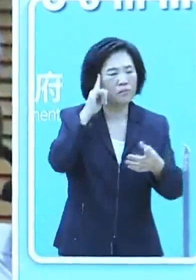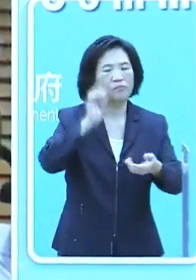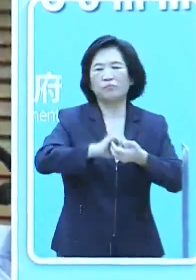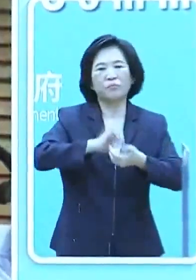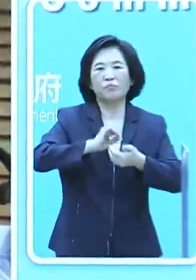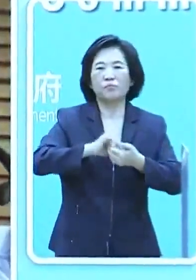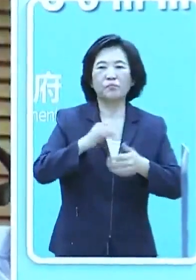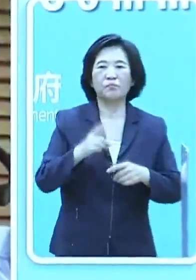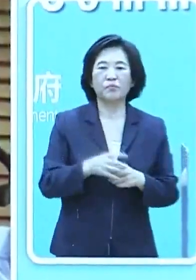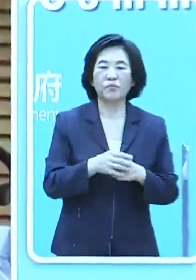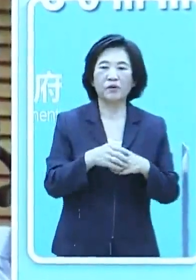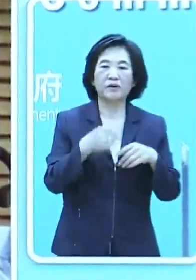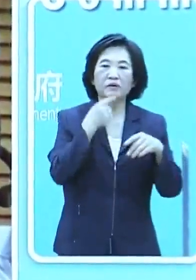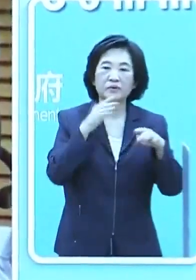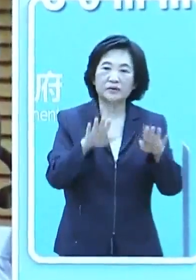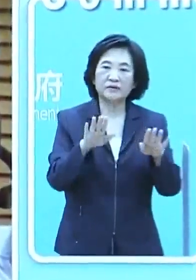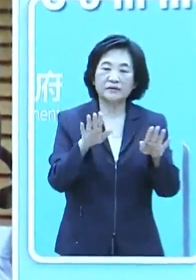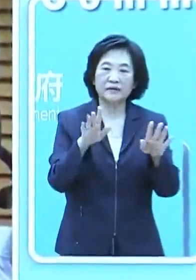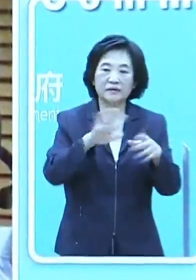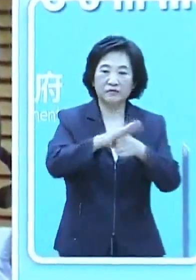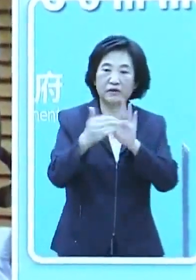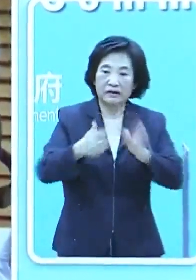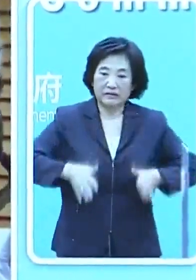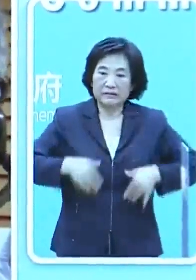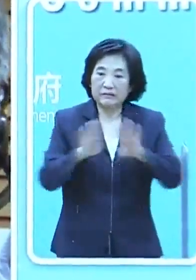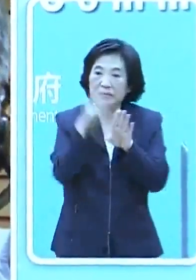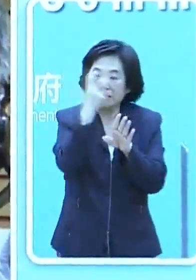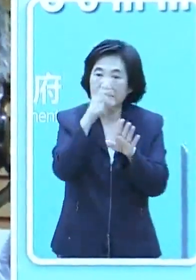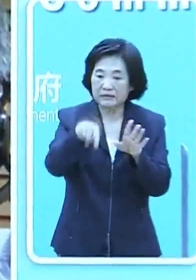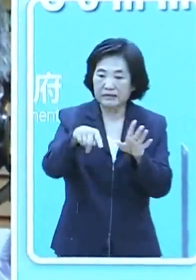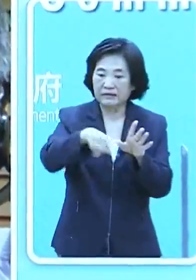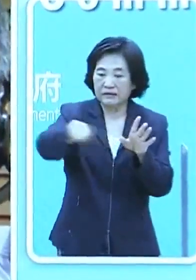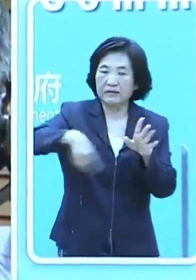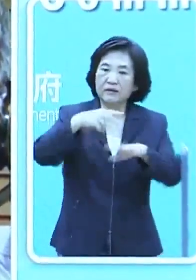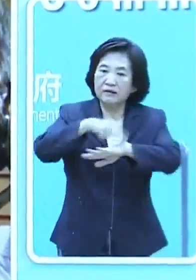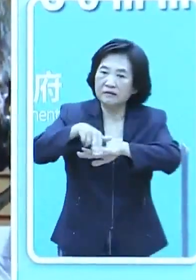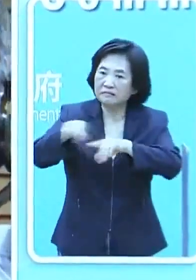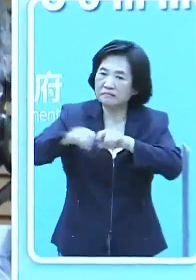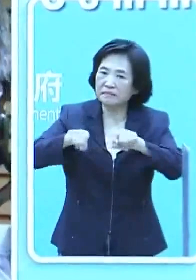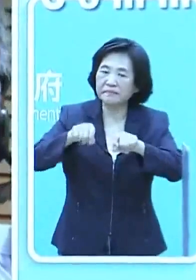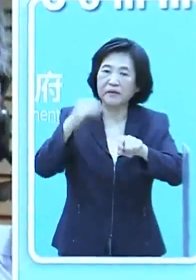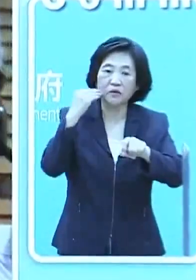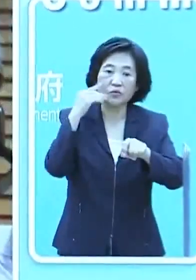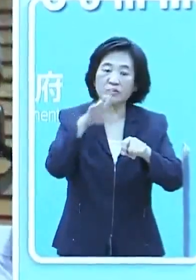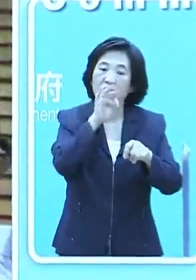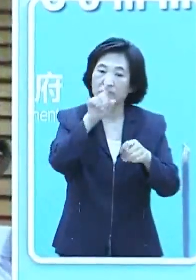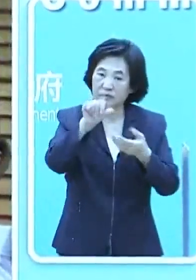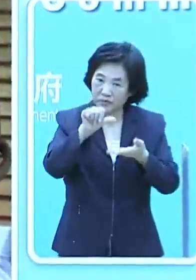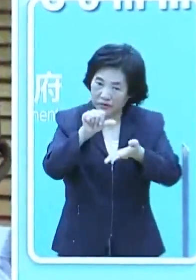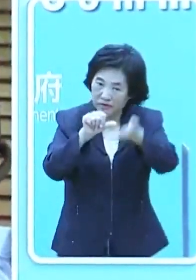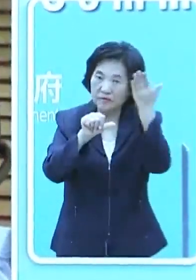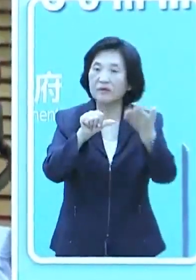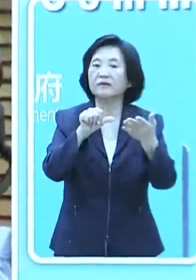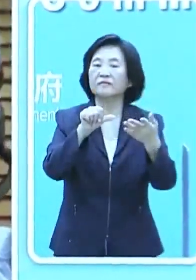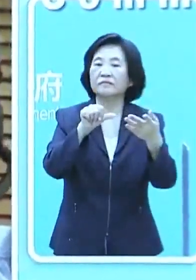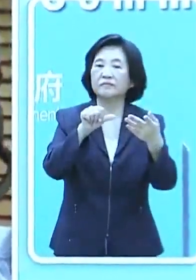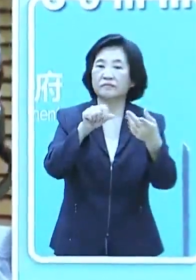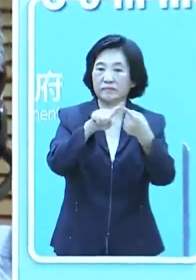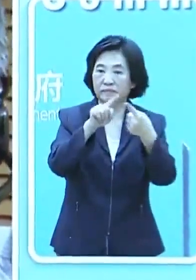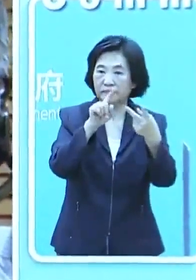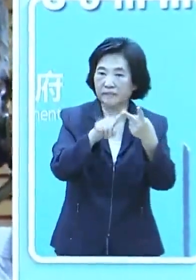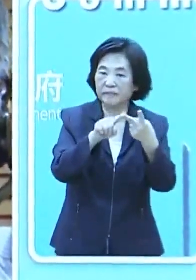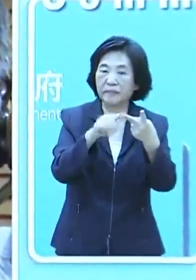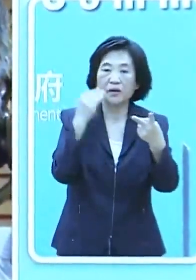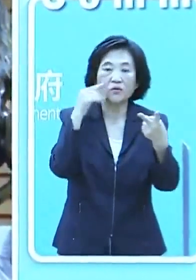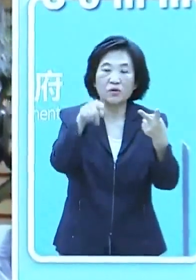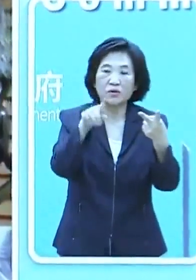大家、跟市民朋友宣布我们这个防疫急门诊的大战略。如果你是大于65岁以上，那第一个，或